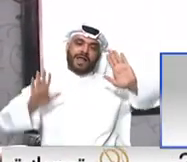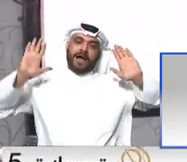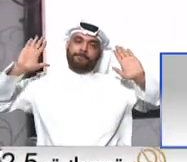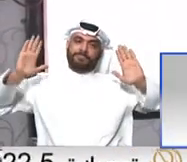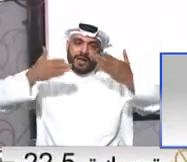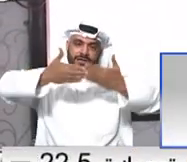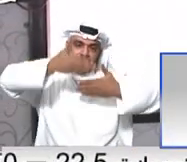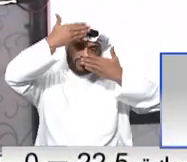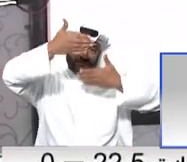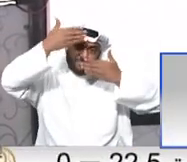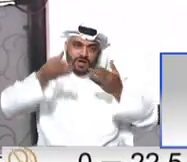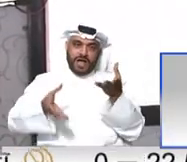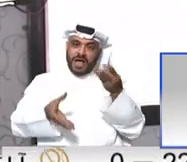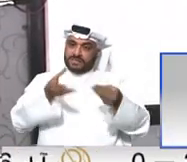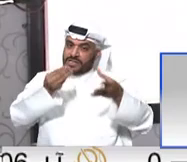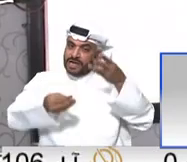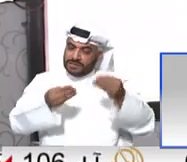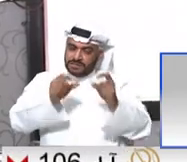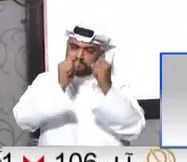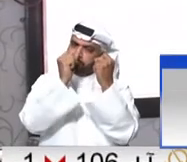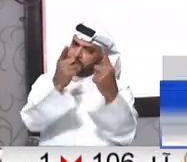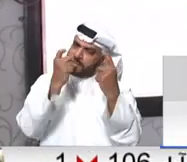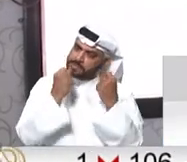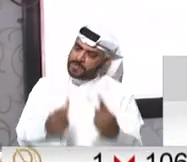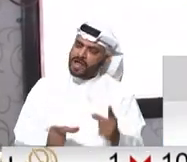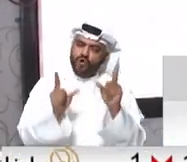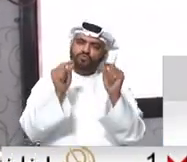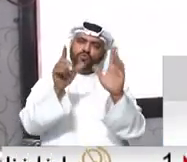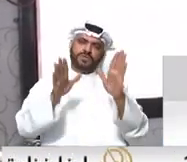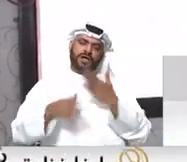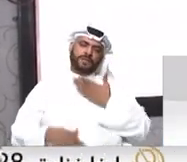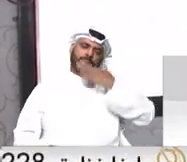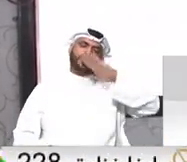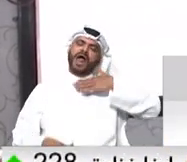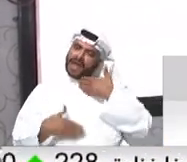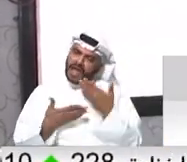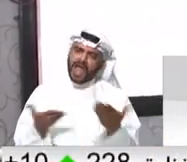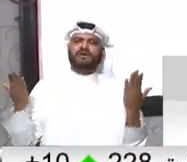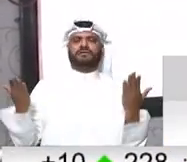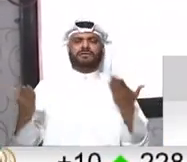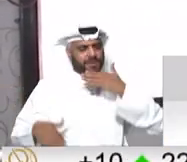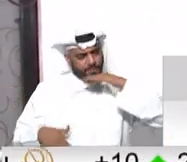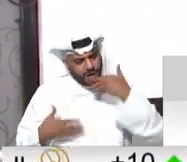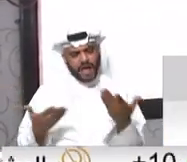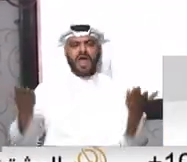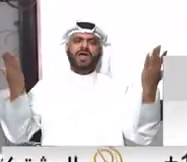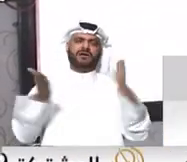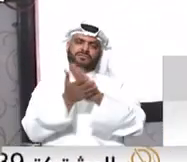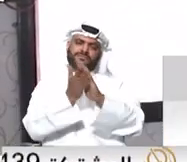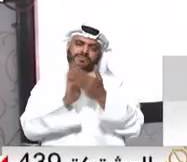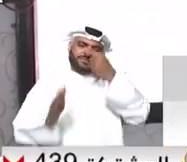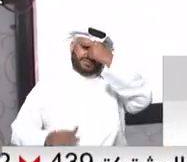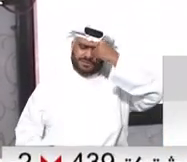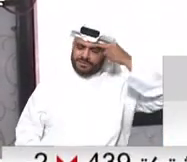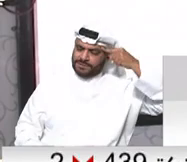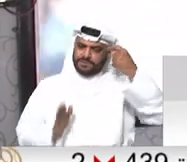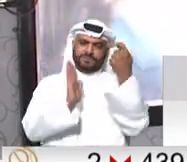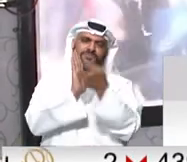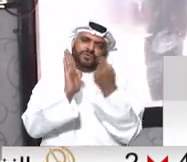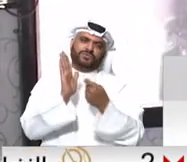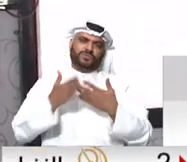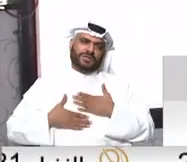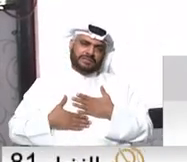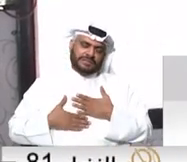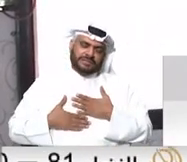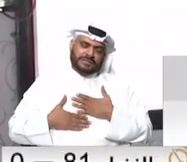جرادي العطارات كل شيء مزيان وبخير وعلى خير الحمد لله. ما كاين حتى شي حاجه اللي تغيرت بعدا، كان واحد شويه